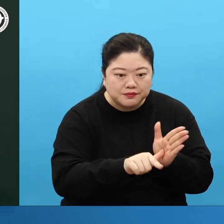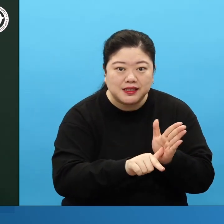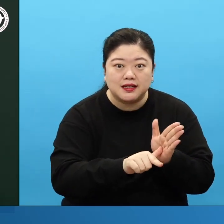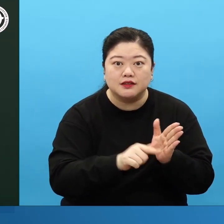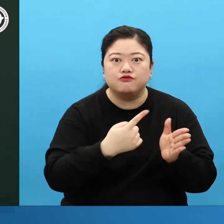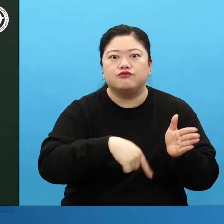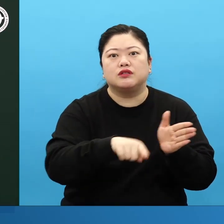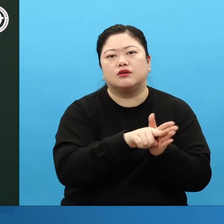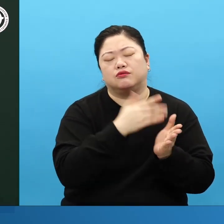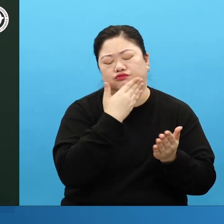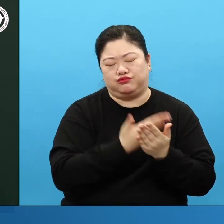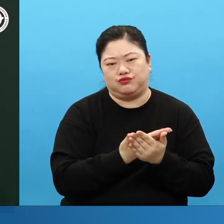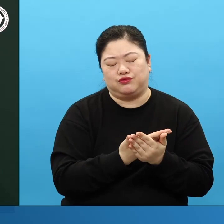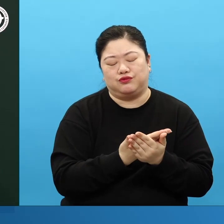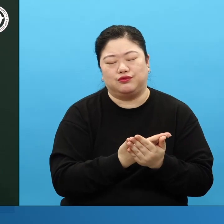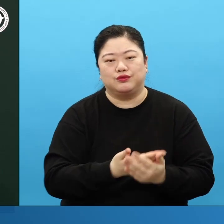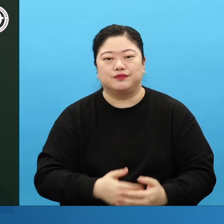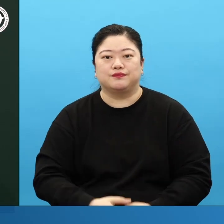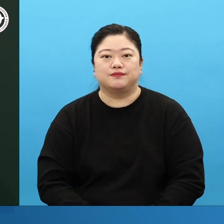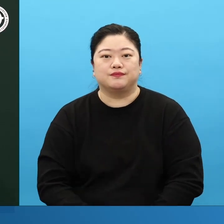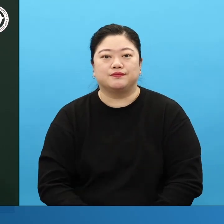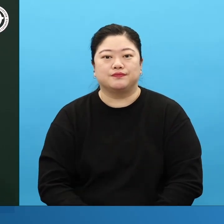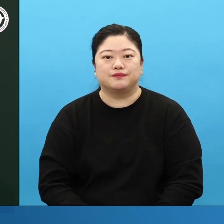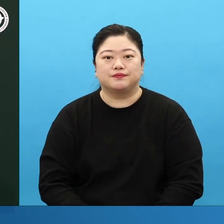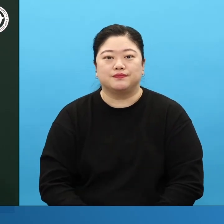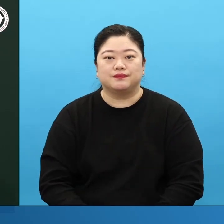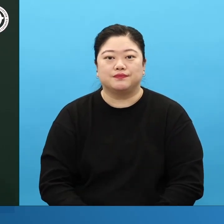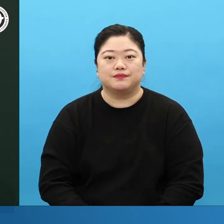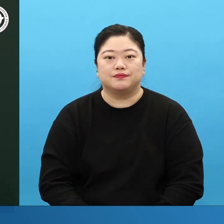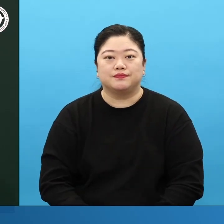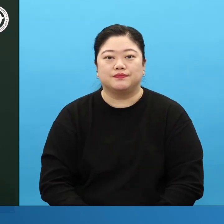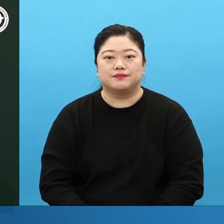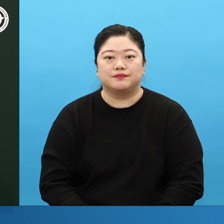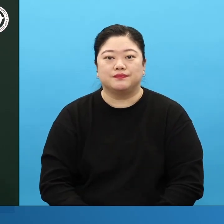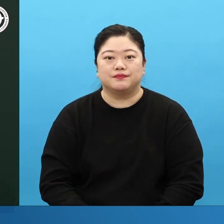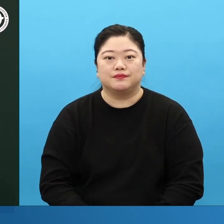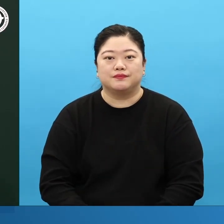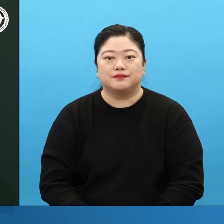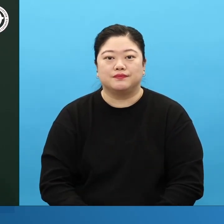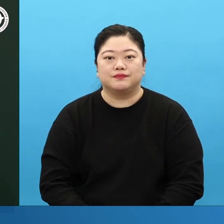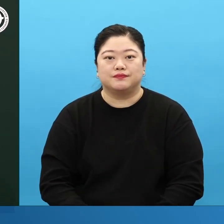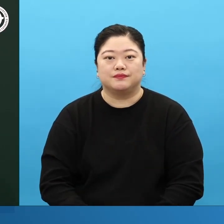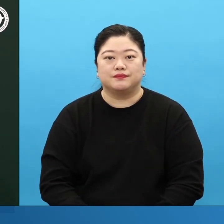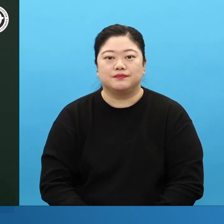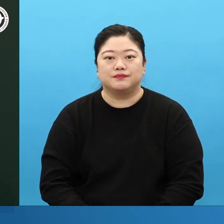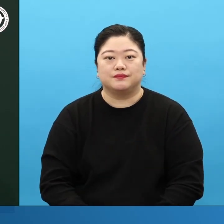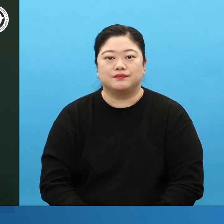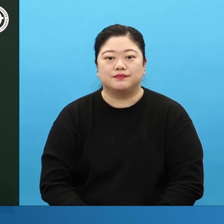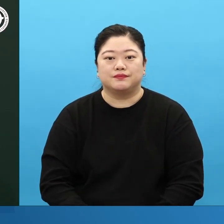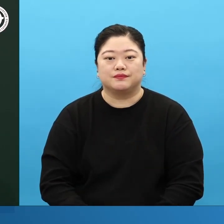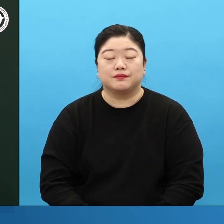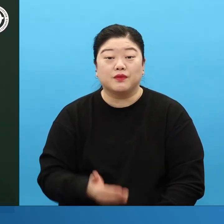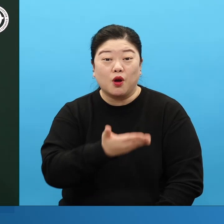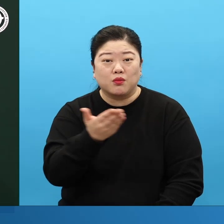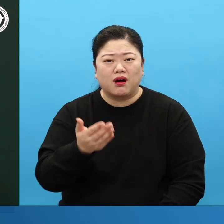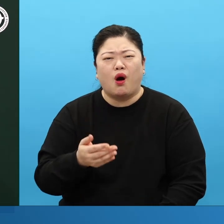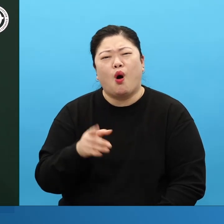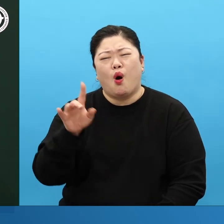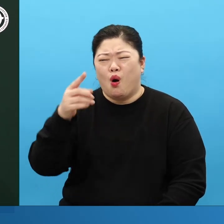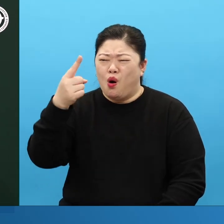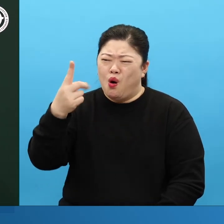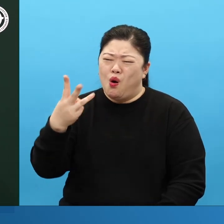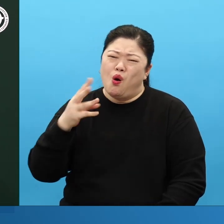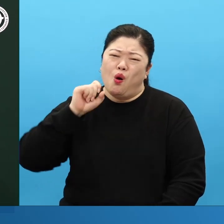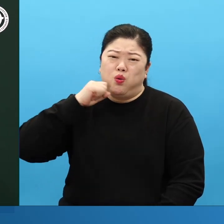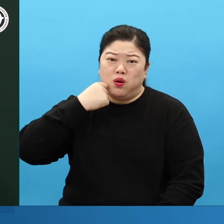뭐 completa. 신앙생활 잘한다는 겁니다. Pero sin embargo hay en cada momento. Eso es hacer bien la vida de fe. 약간만 마음 먹으면 여러분 쉽다는 걸 알게 될 겁니다. Por ejemplo, si tienen eso en